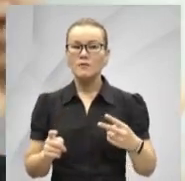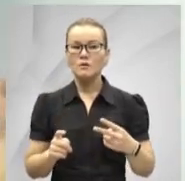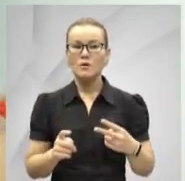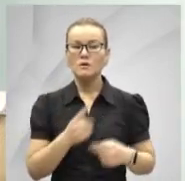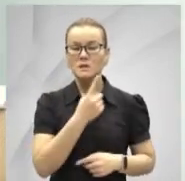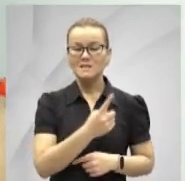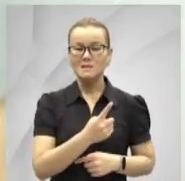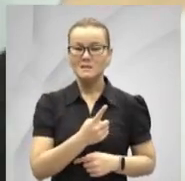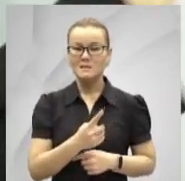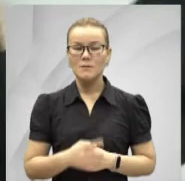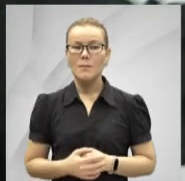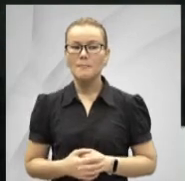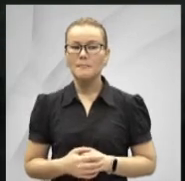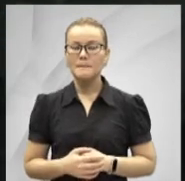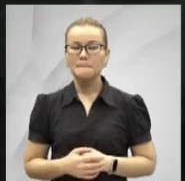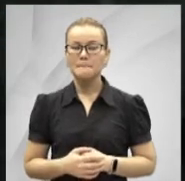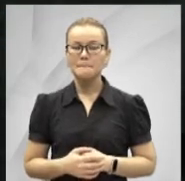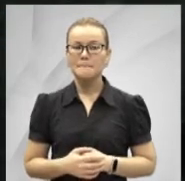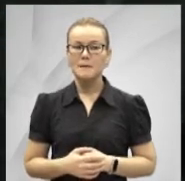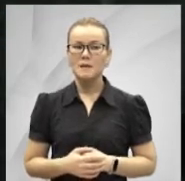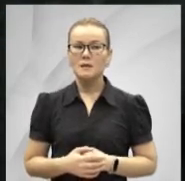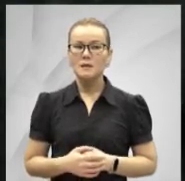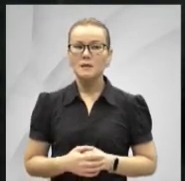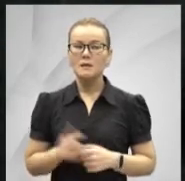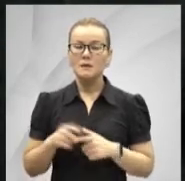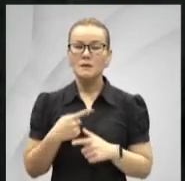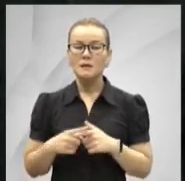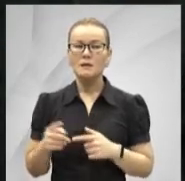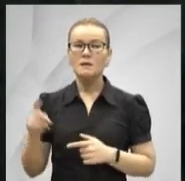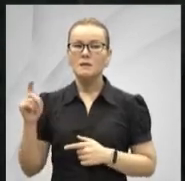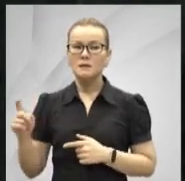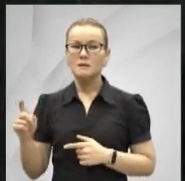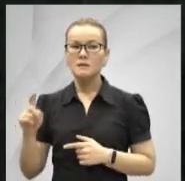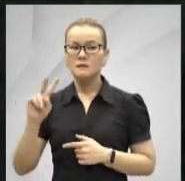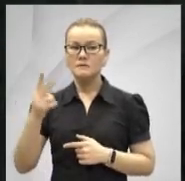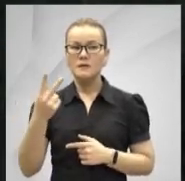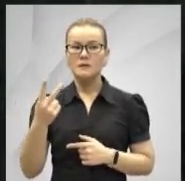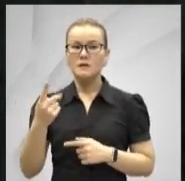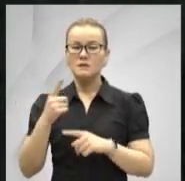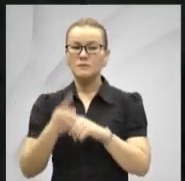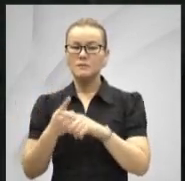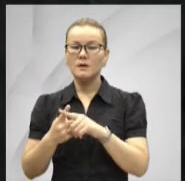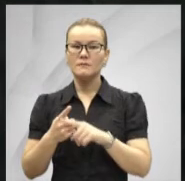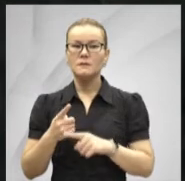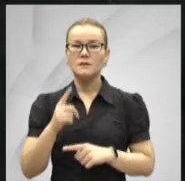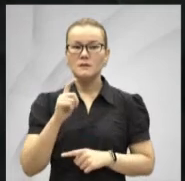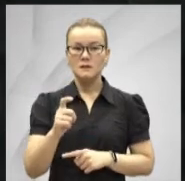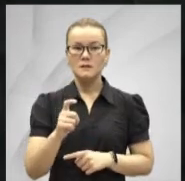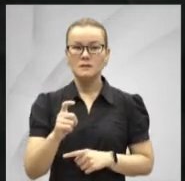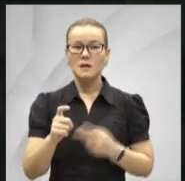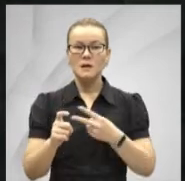равно 1 или x в квадрате прибавить x